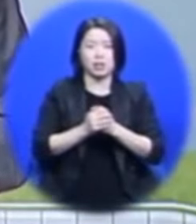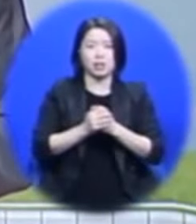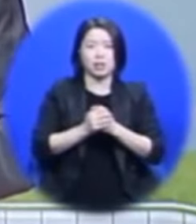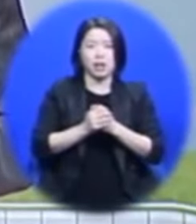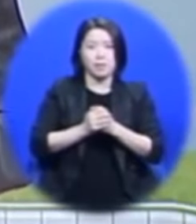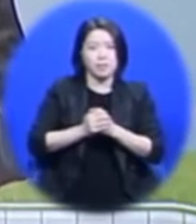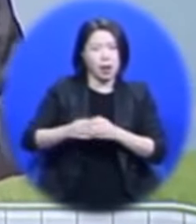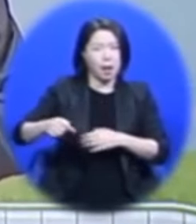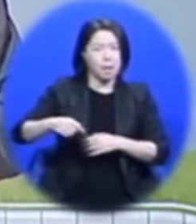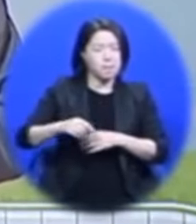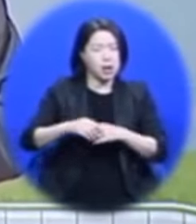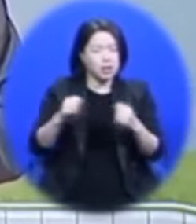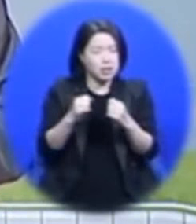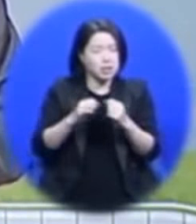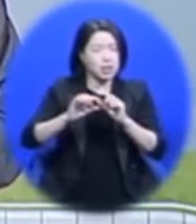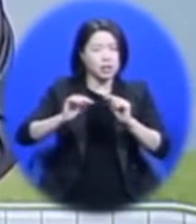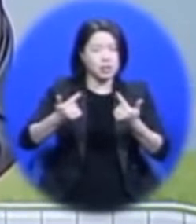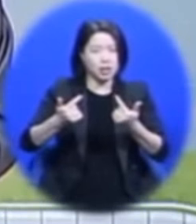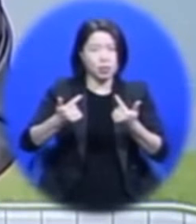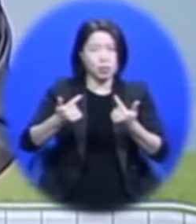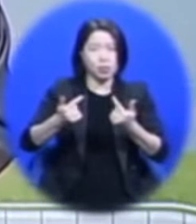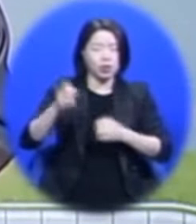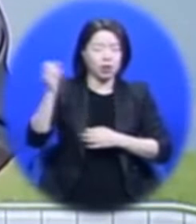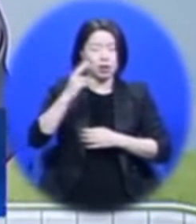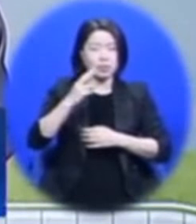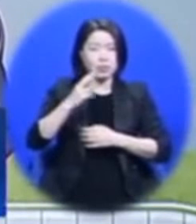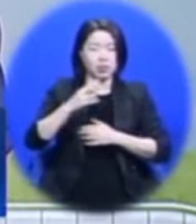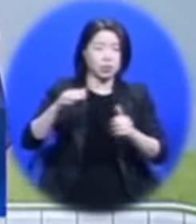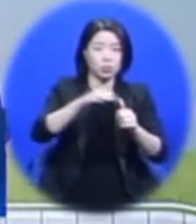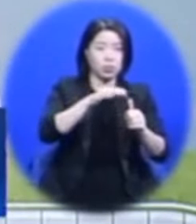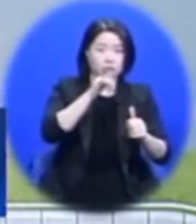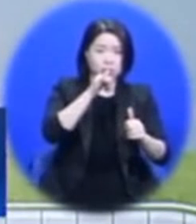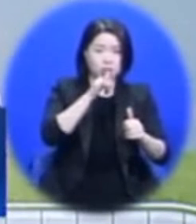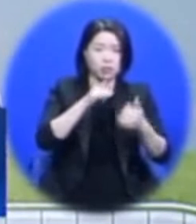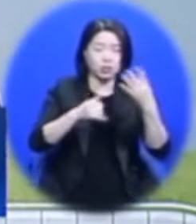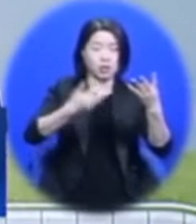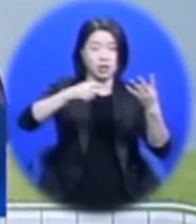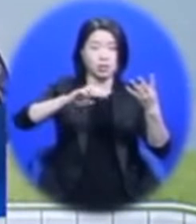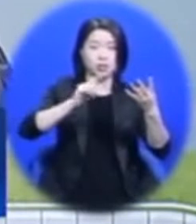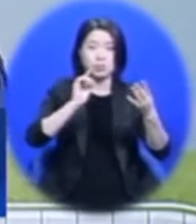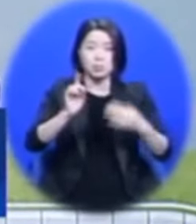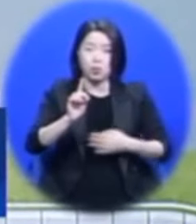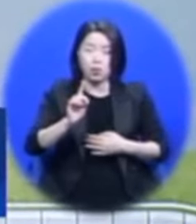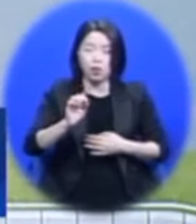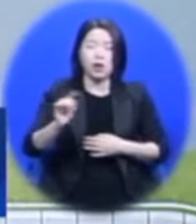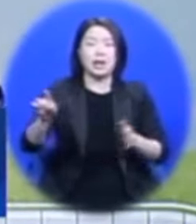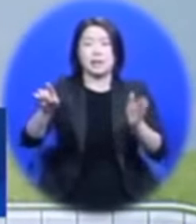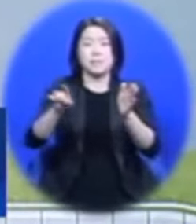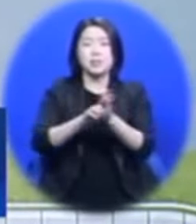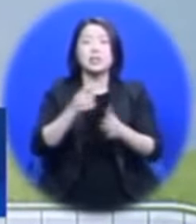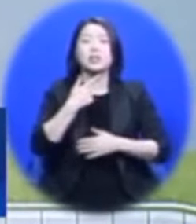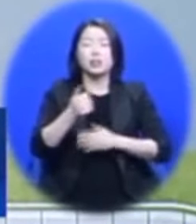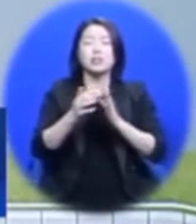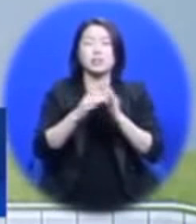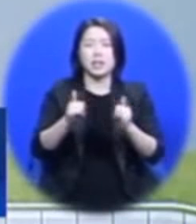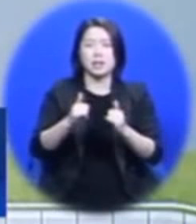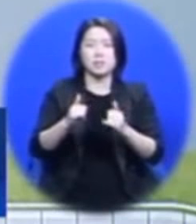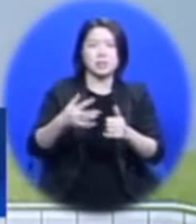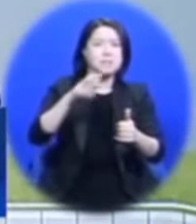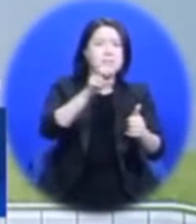방심한 상태에서 갑자기 공격을 했어요. 4절에 보면 그 말은 믿었던 사람이 배신을 한